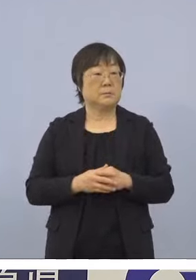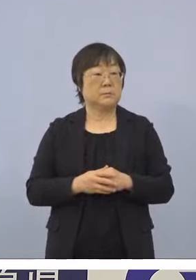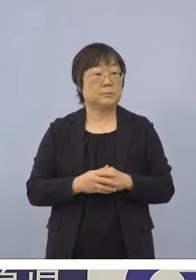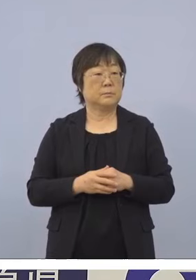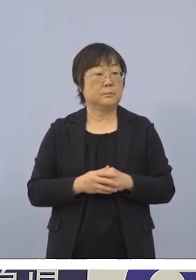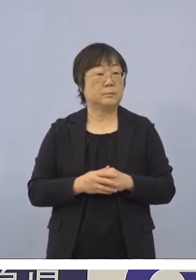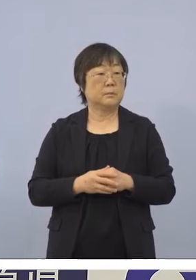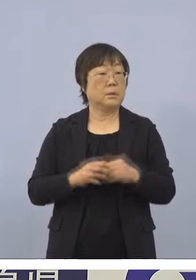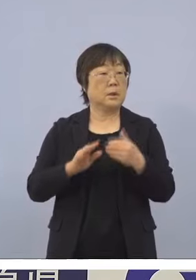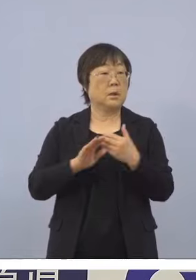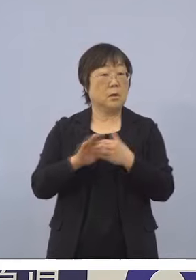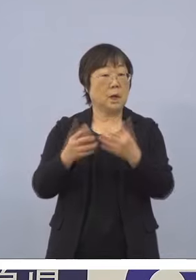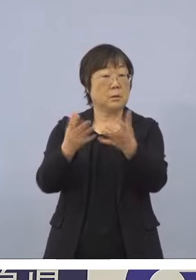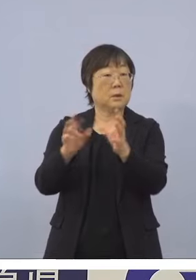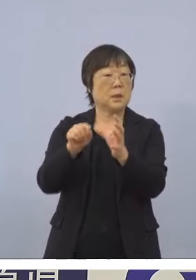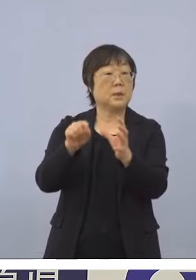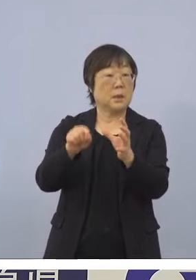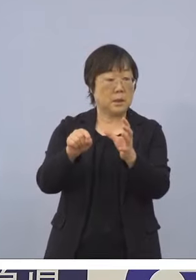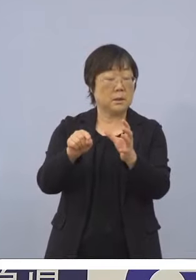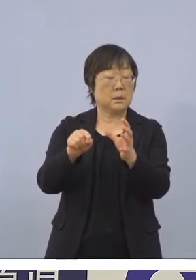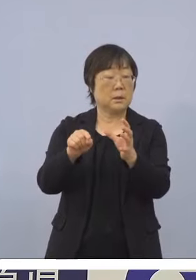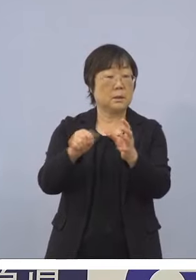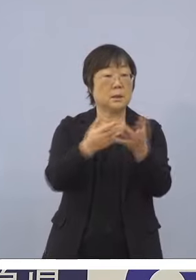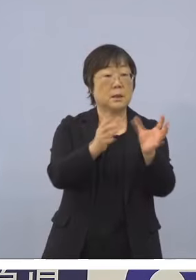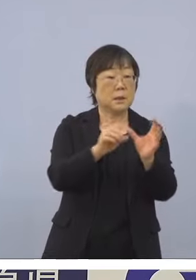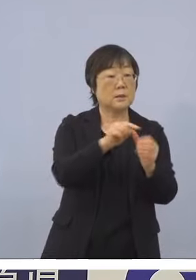外郭の中でもその